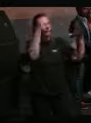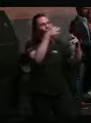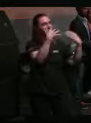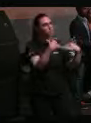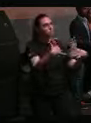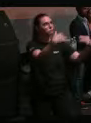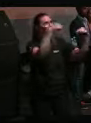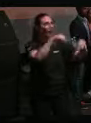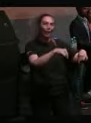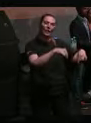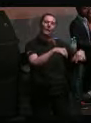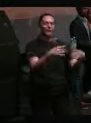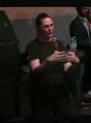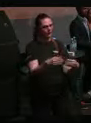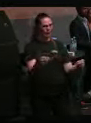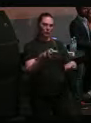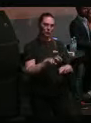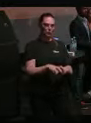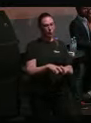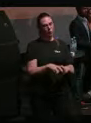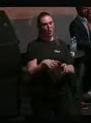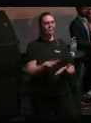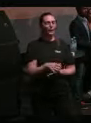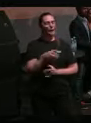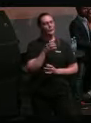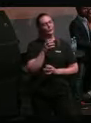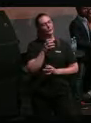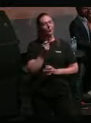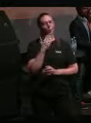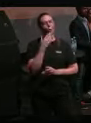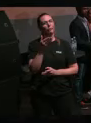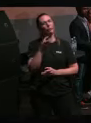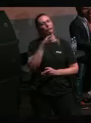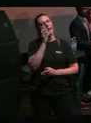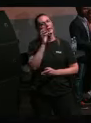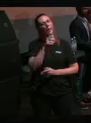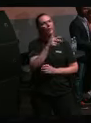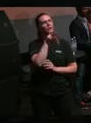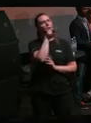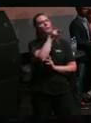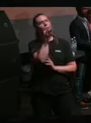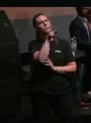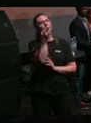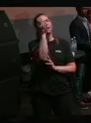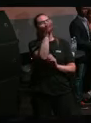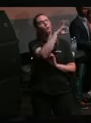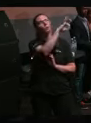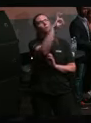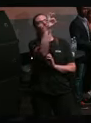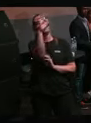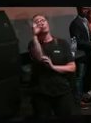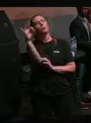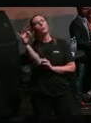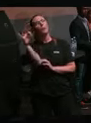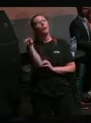i strandstolen deres, kanskje med et forfriskende brygg i hånda, nyter solnedgangen, og så hører du suset